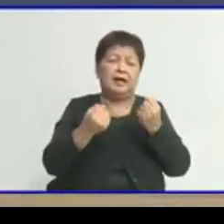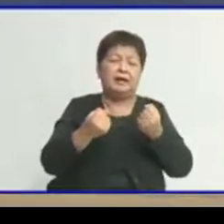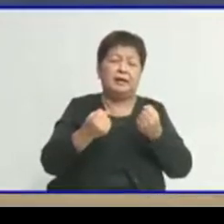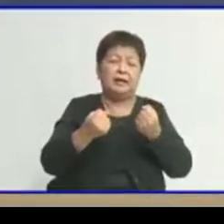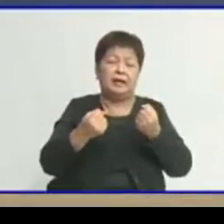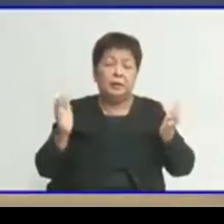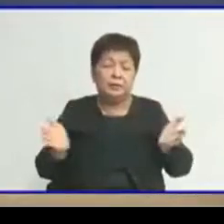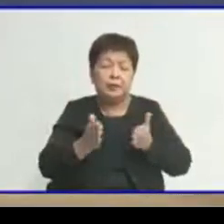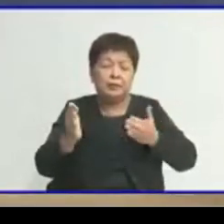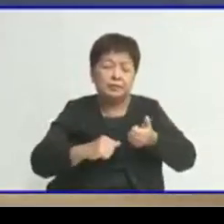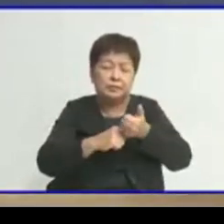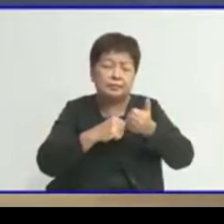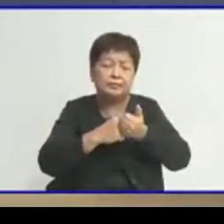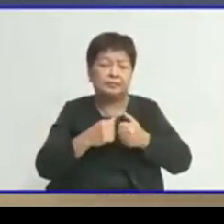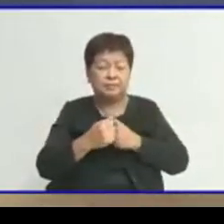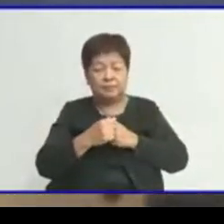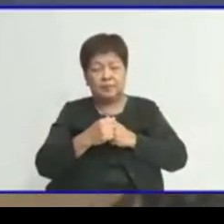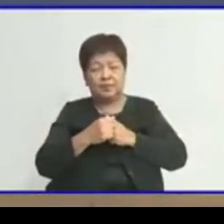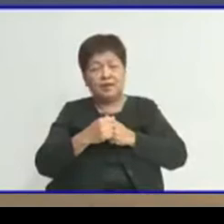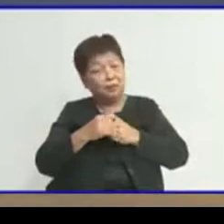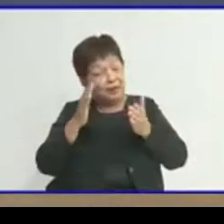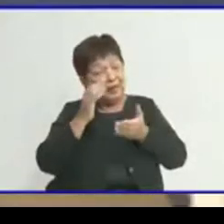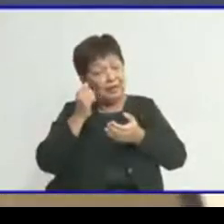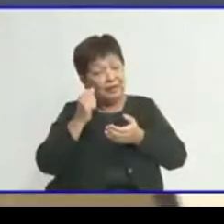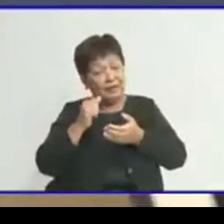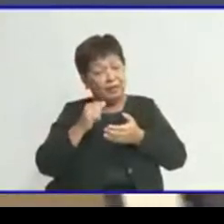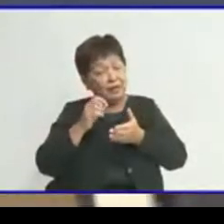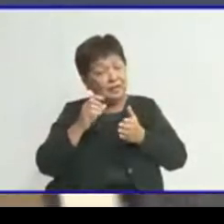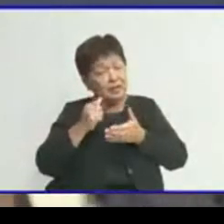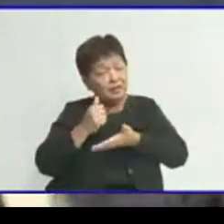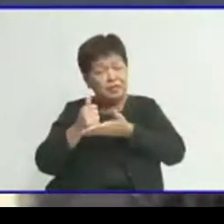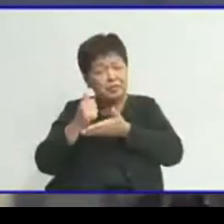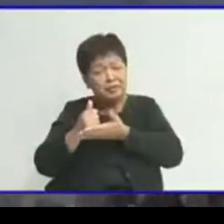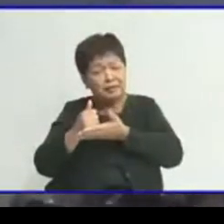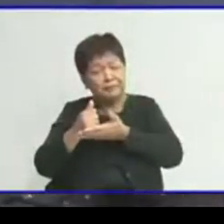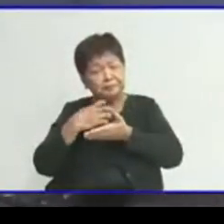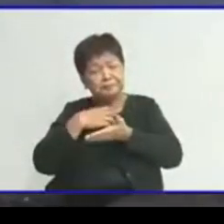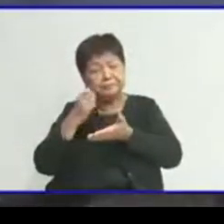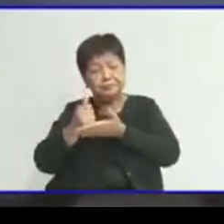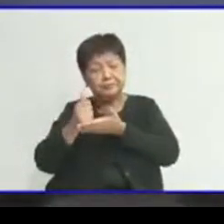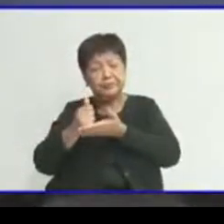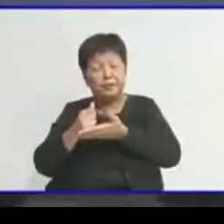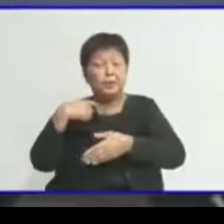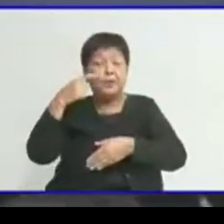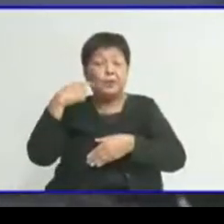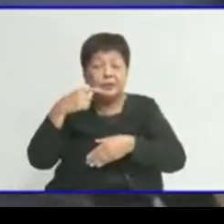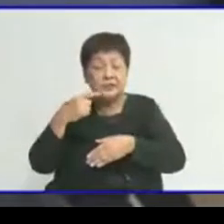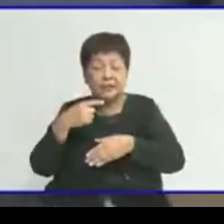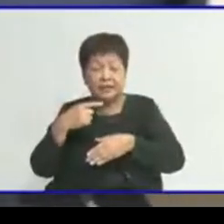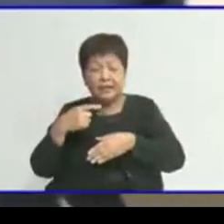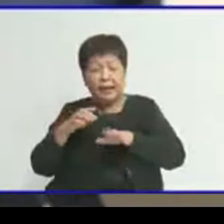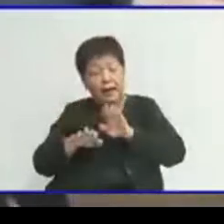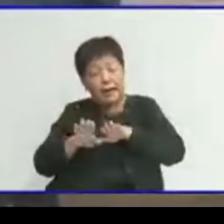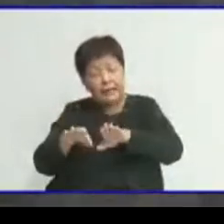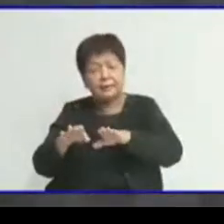การเพิ่มรายได้และก็ขณะเดียวกันสร้างความรู้สึกเข้มแข็งและ empower them ในตัวเองนะคะแล้วก็มี